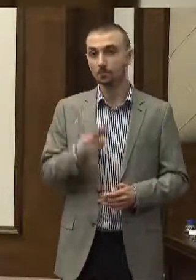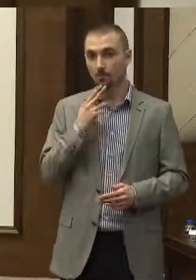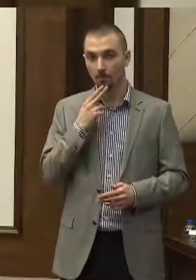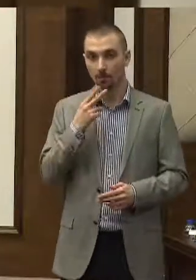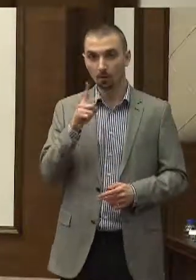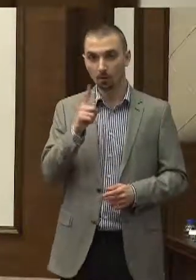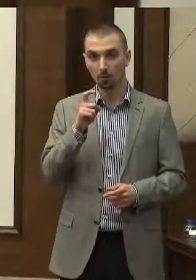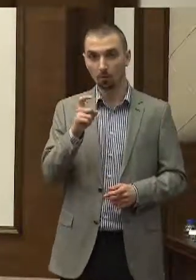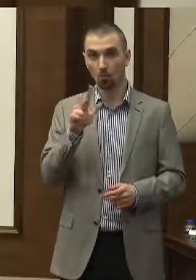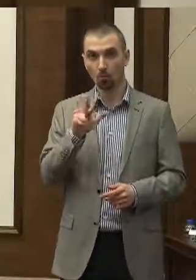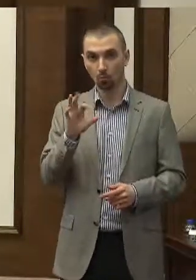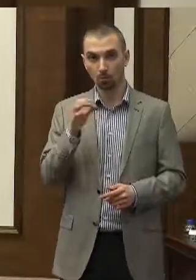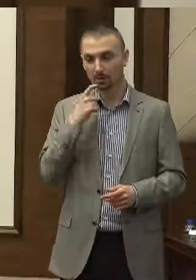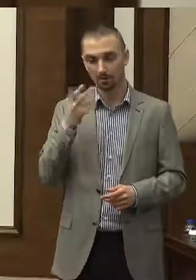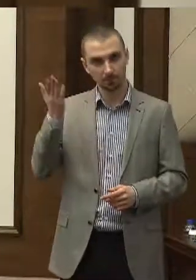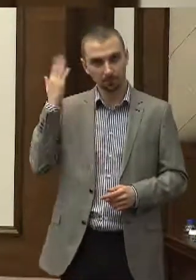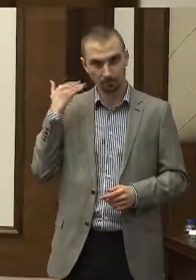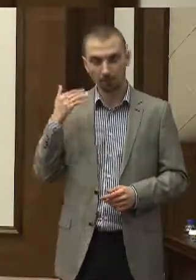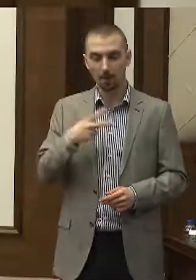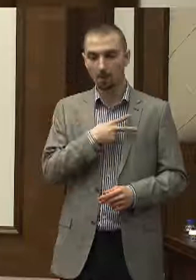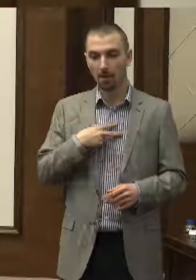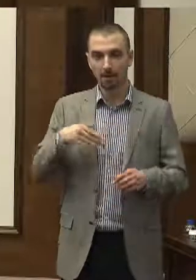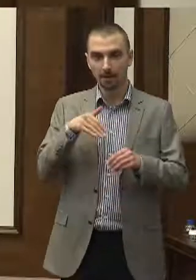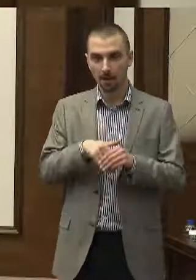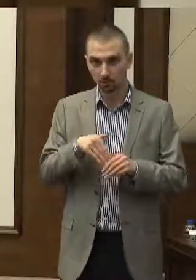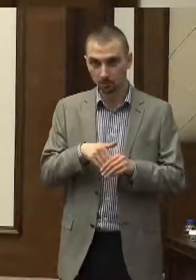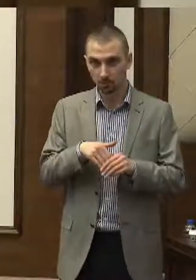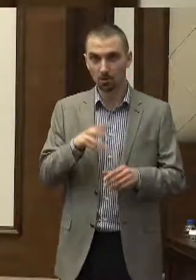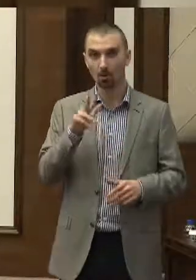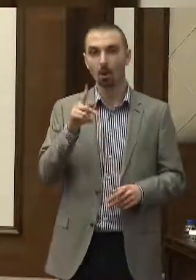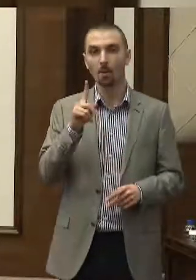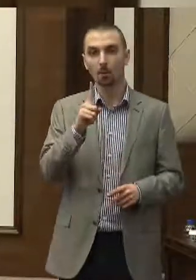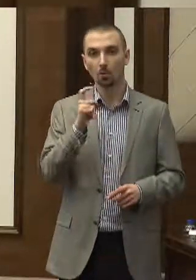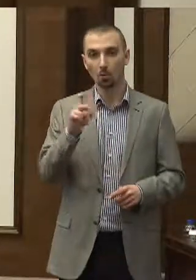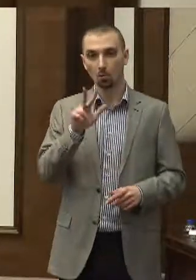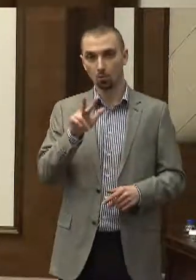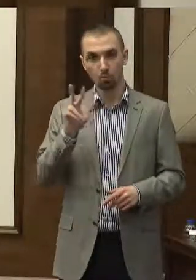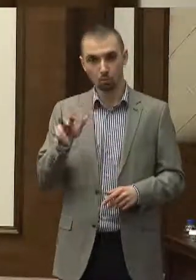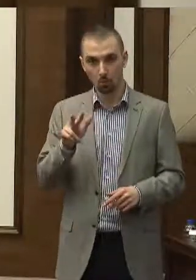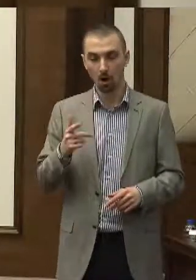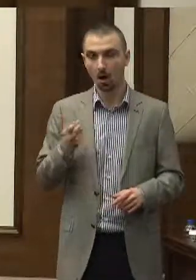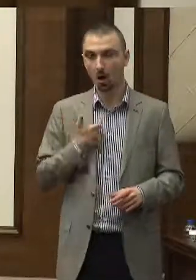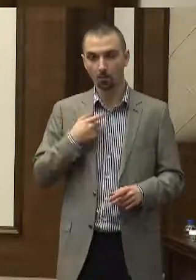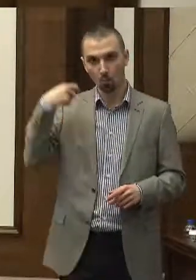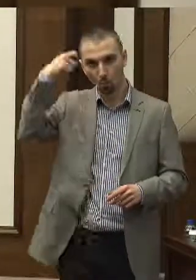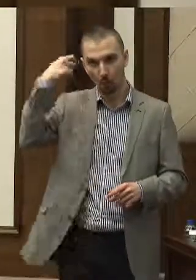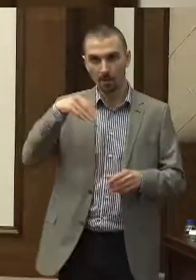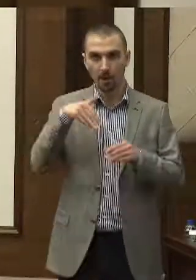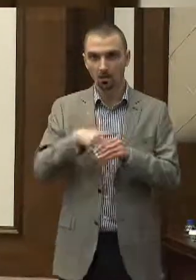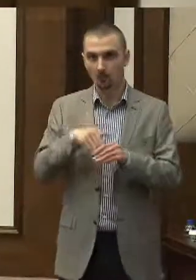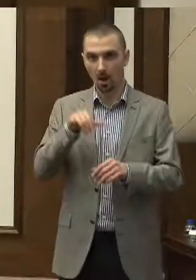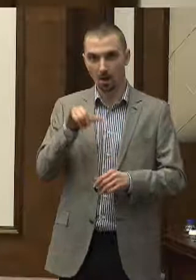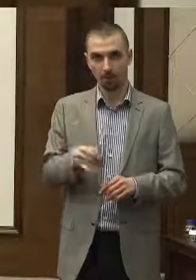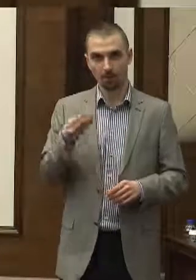Kadınlara 1930 yılında belediye seçimlerinde seçme, 1933 yılında köy kanunu ile muhtar seçme ve köy